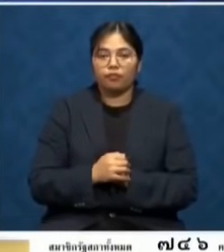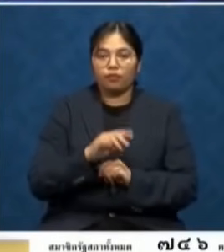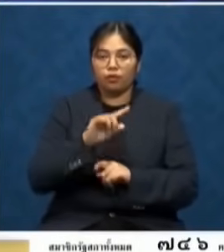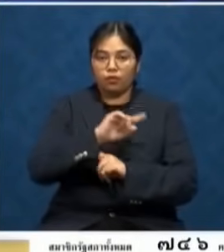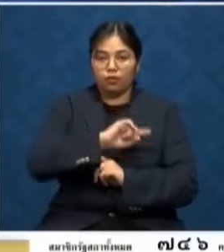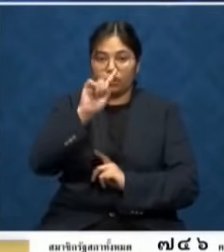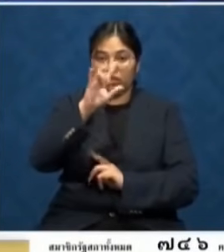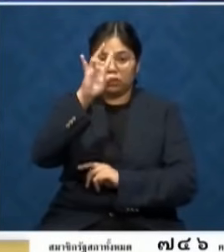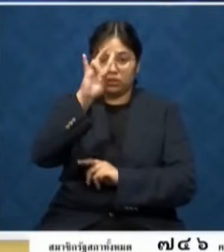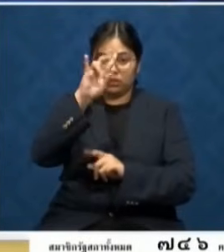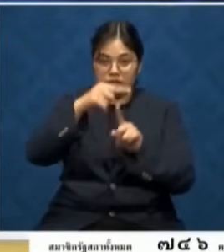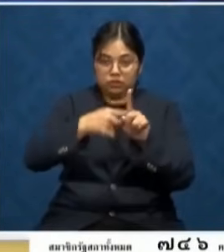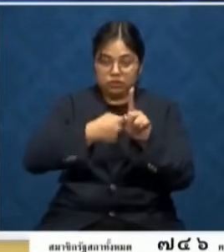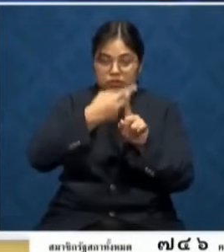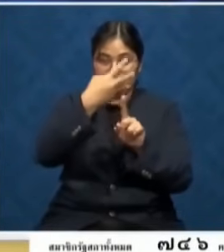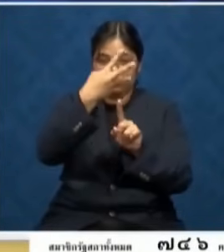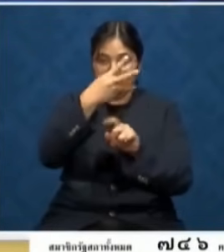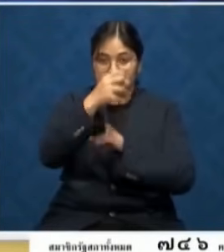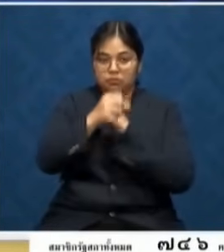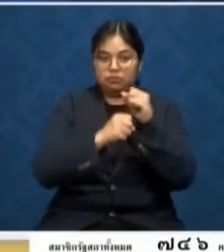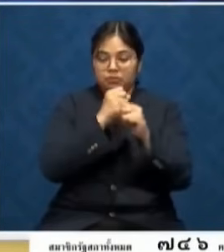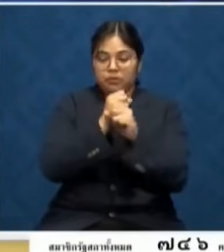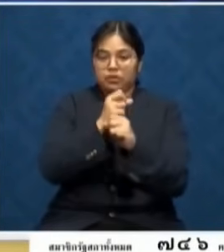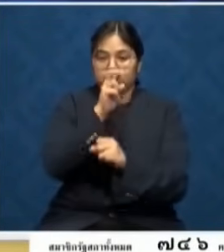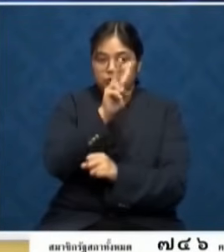วันที่7เมษายน